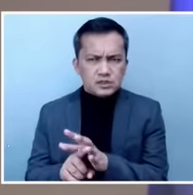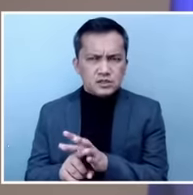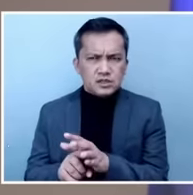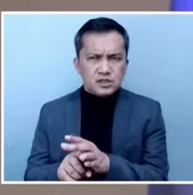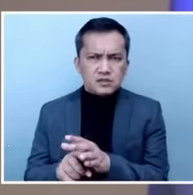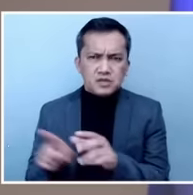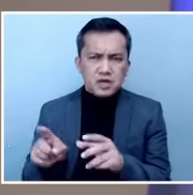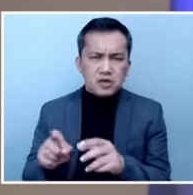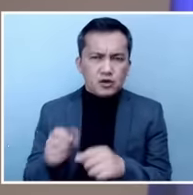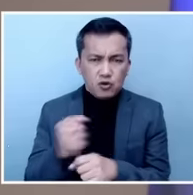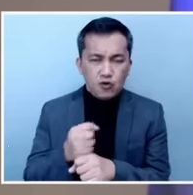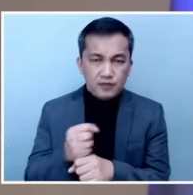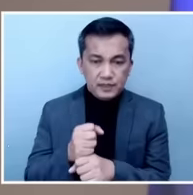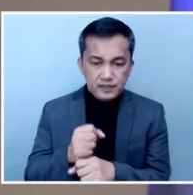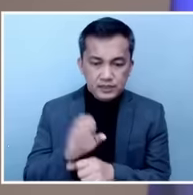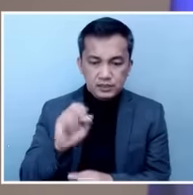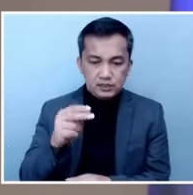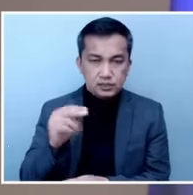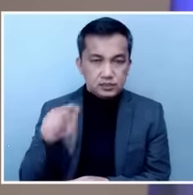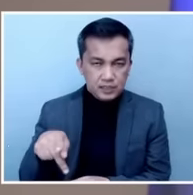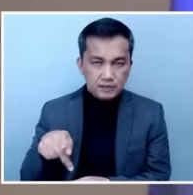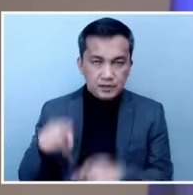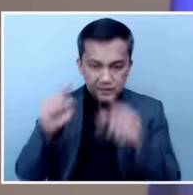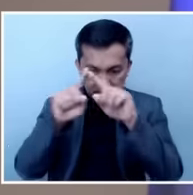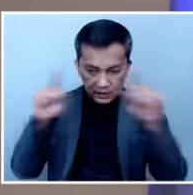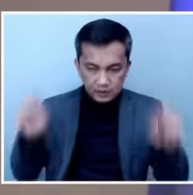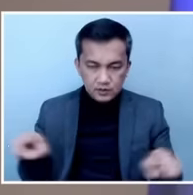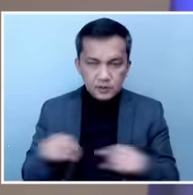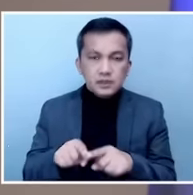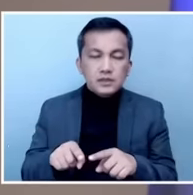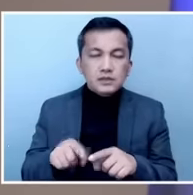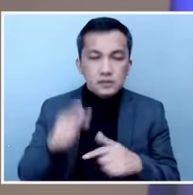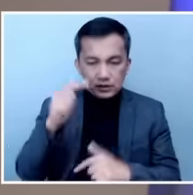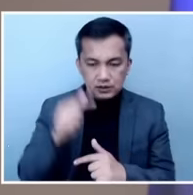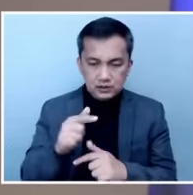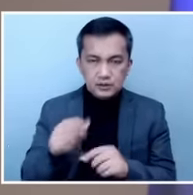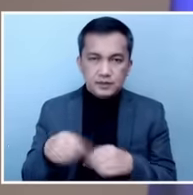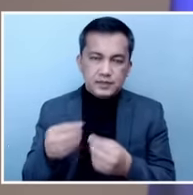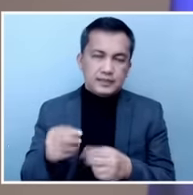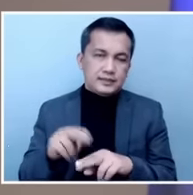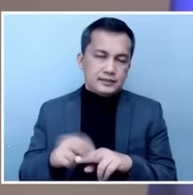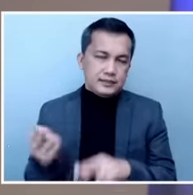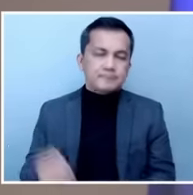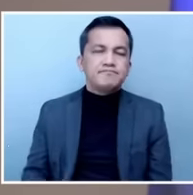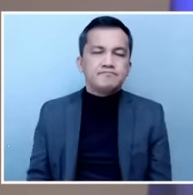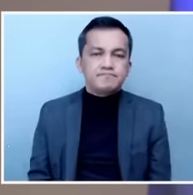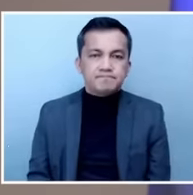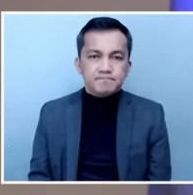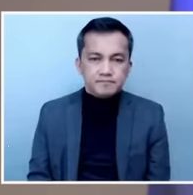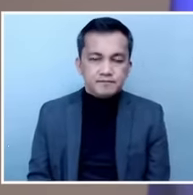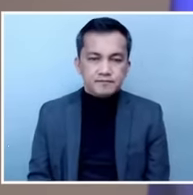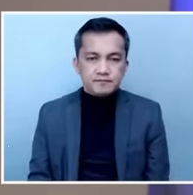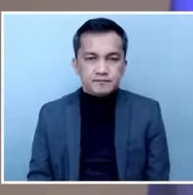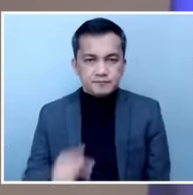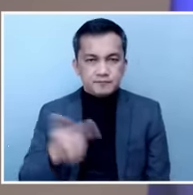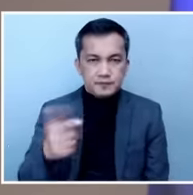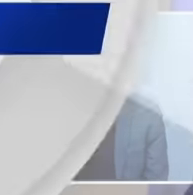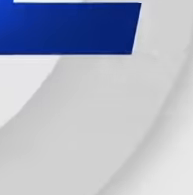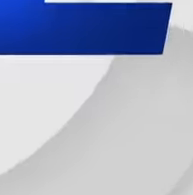shop dahil sa karatulang naglilimita ng pagbibigay ng diskwento sa kanila. Nagpapatrol, Pia